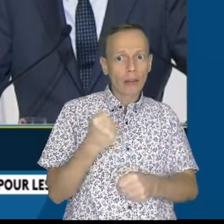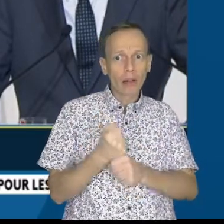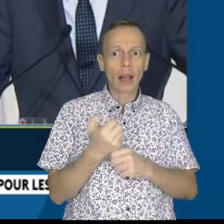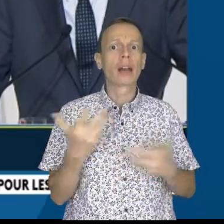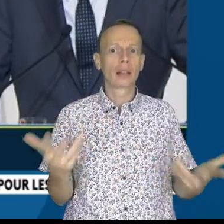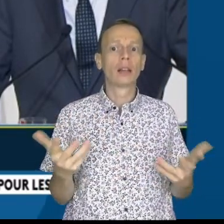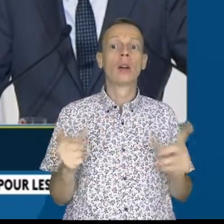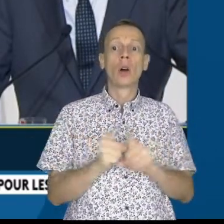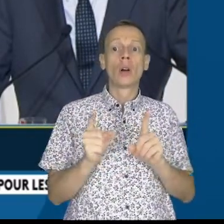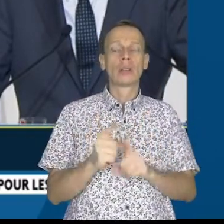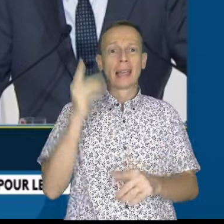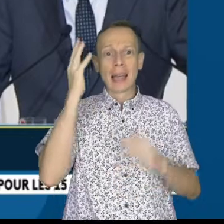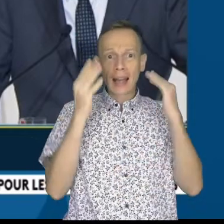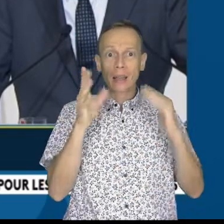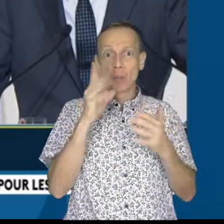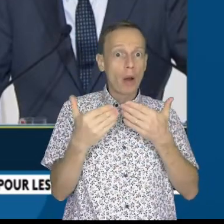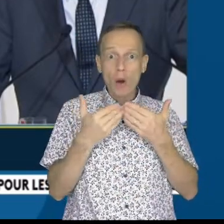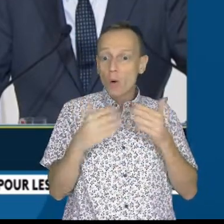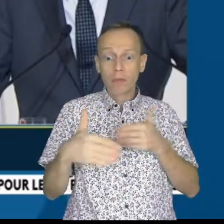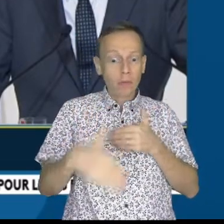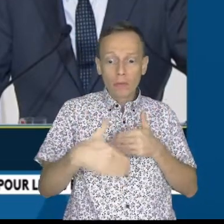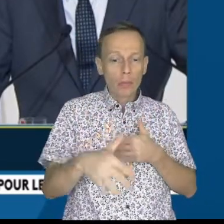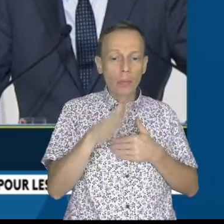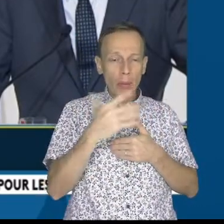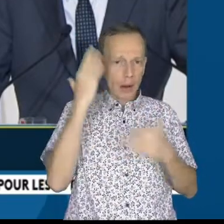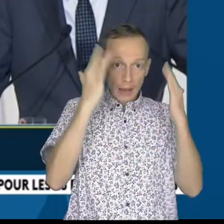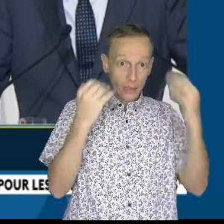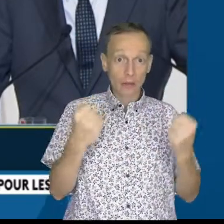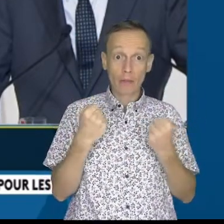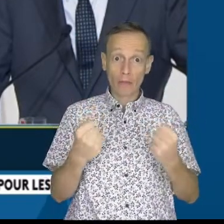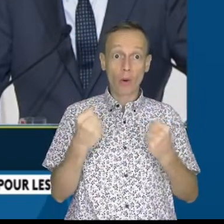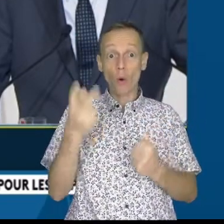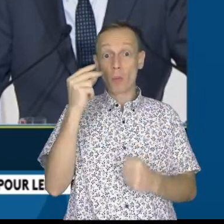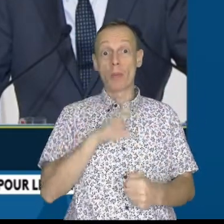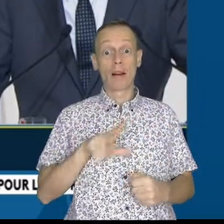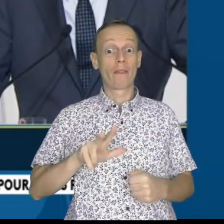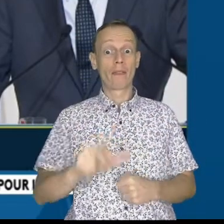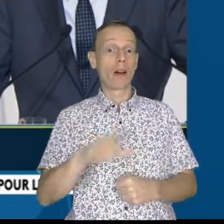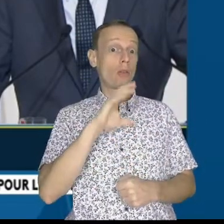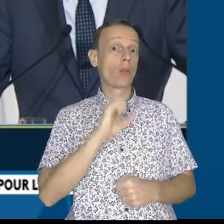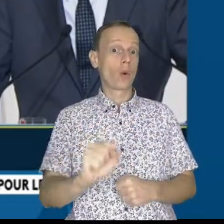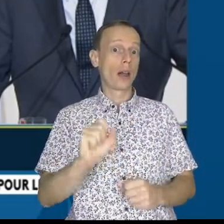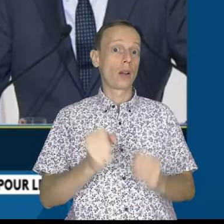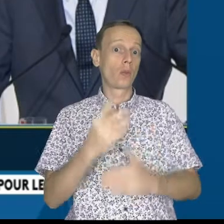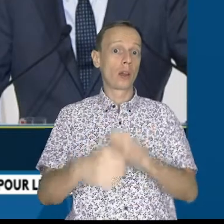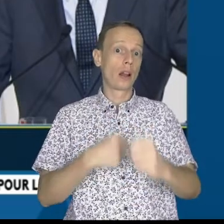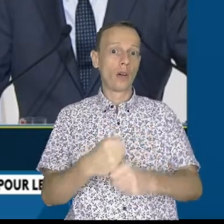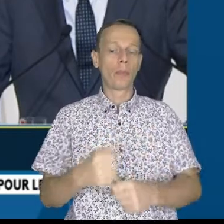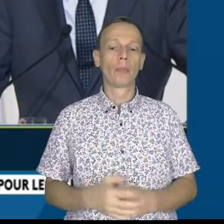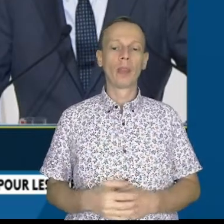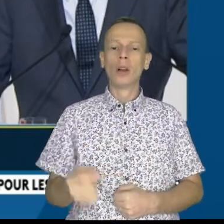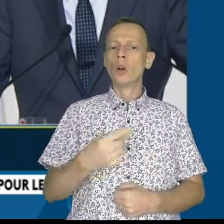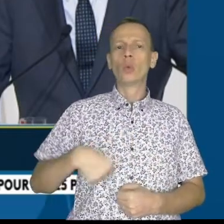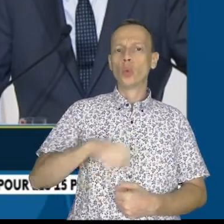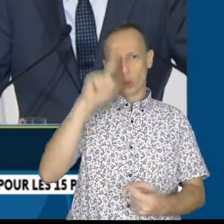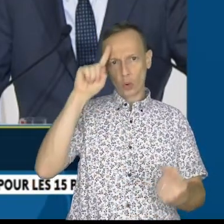et sont très inquiets de ne pouvoir rouvrir assez tôt avant les fêtes de fin d'année. Notre objectif est bien